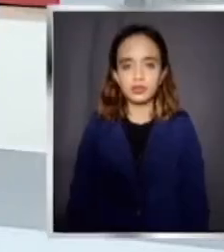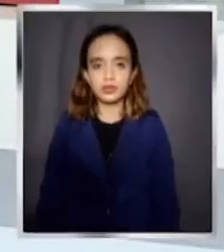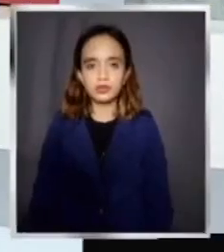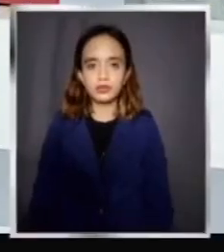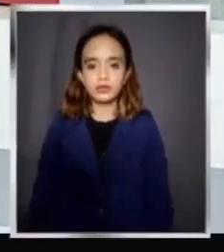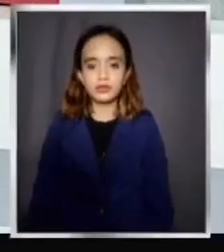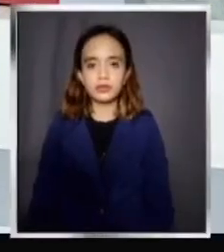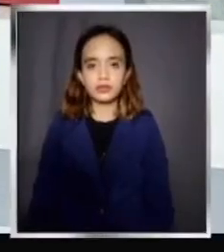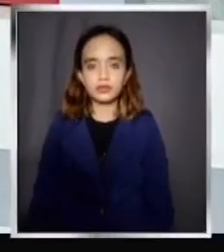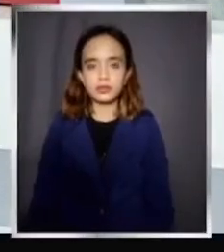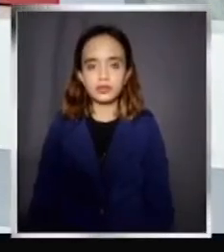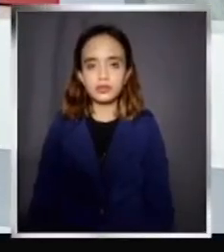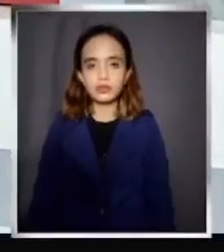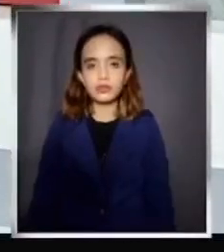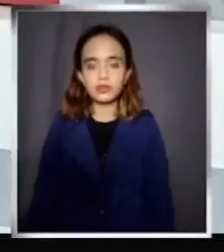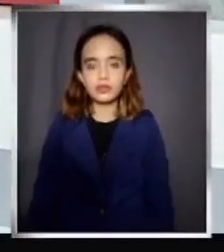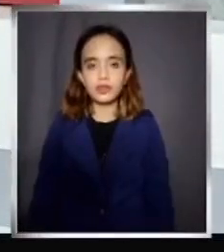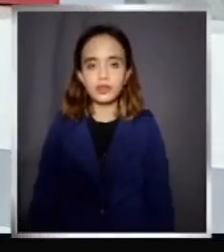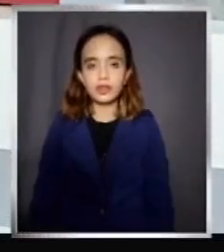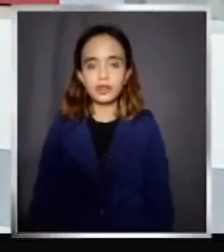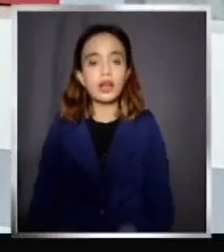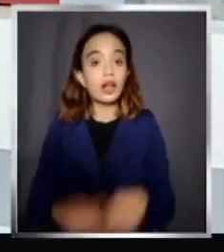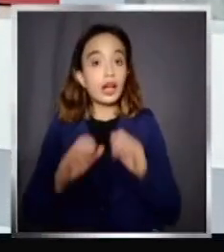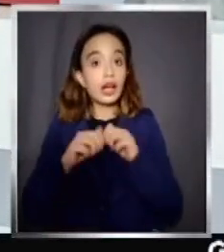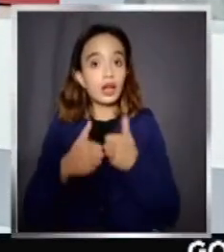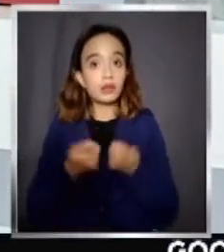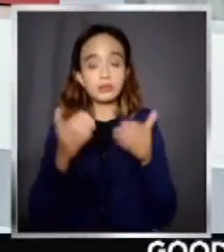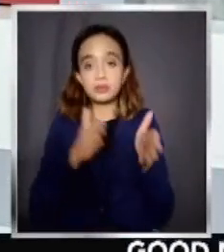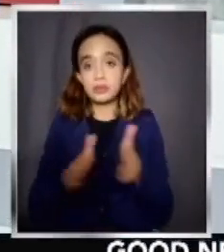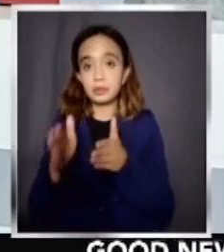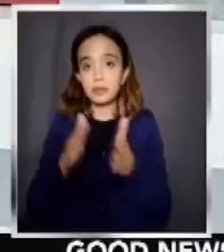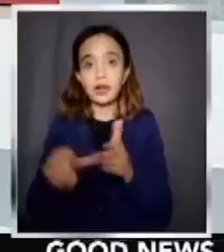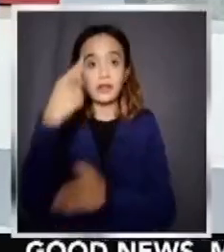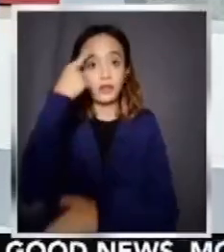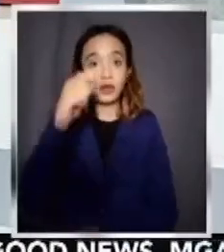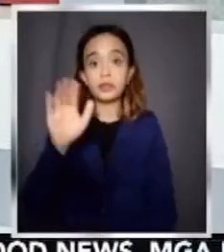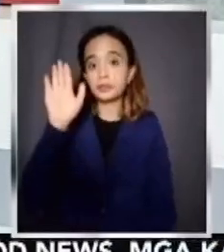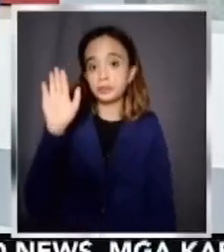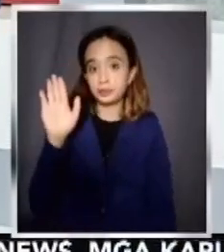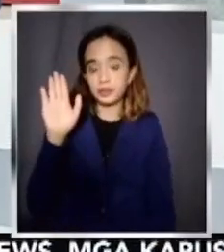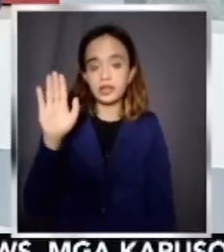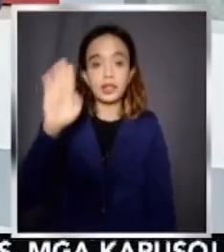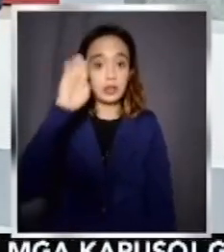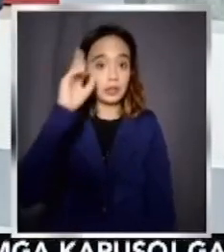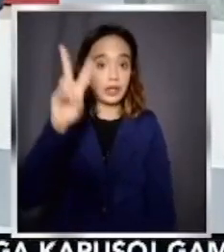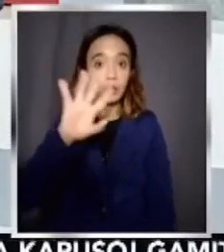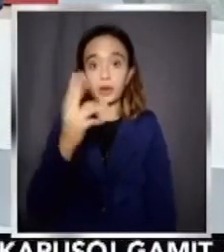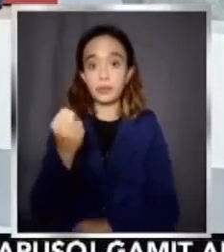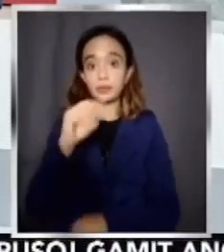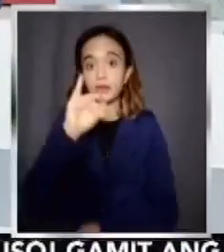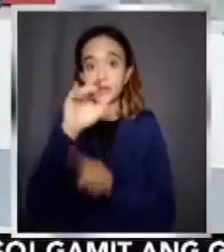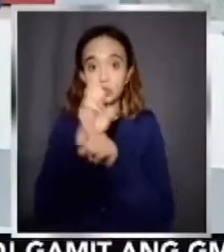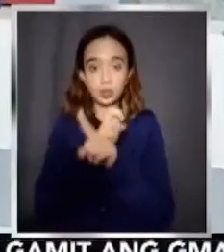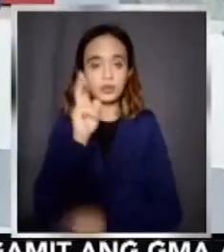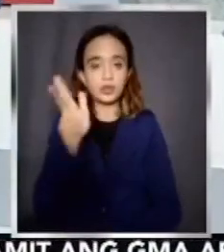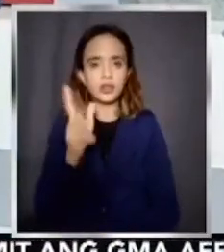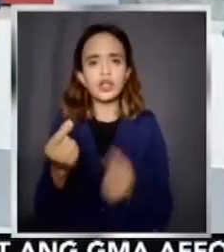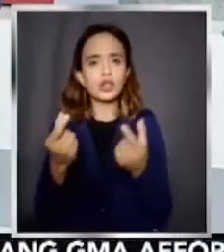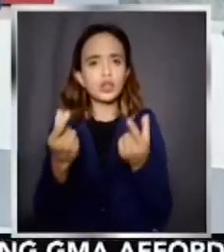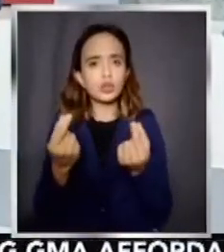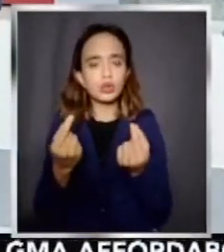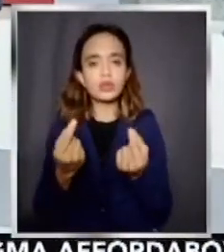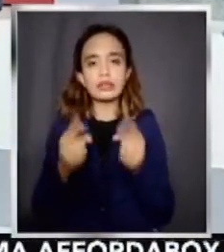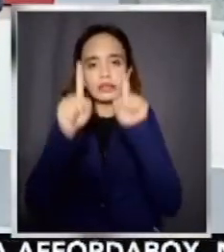Bilang paghahanda sa inaugurasyon ni President-elect Bongbong Marcos sa June 30, nagsagawa ng simulation exercises ang Manila